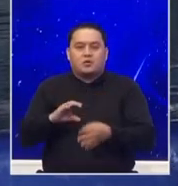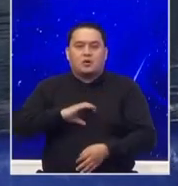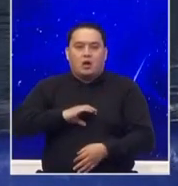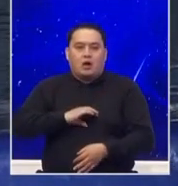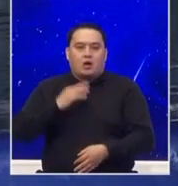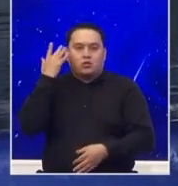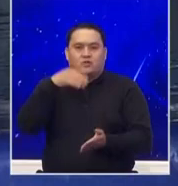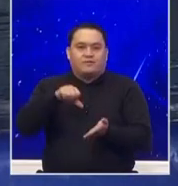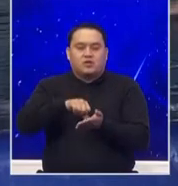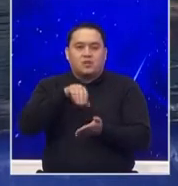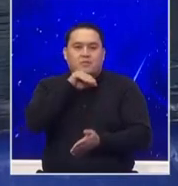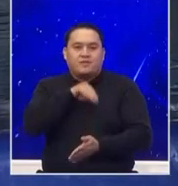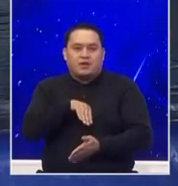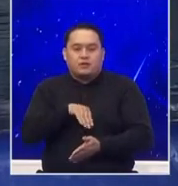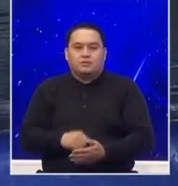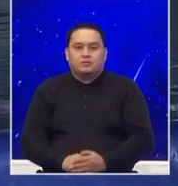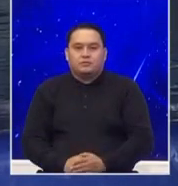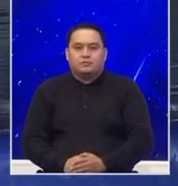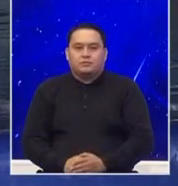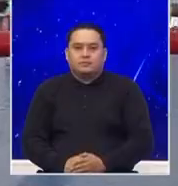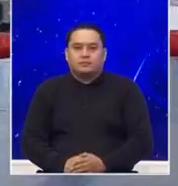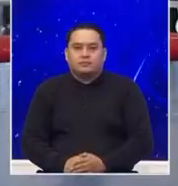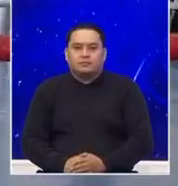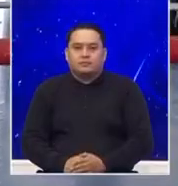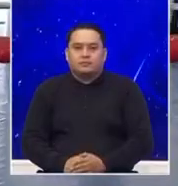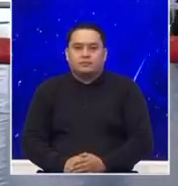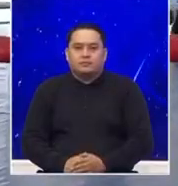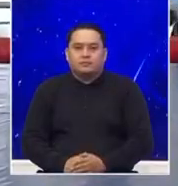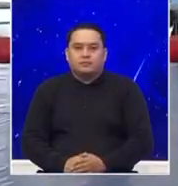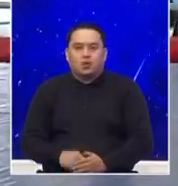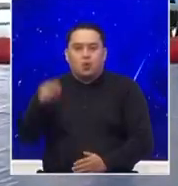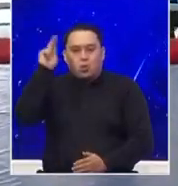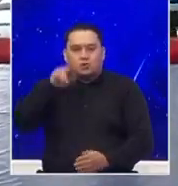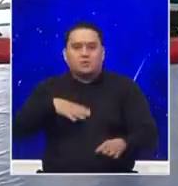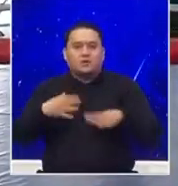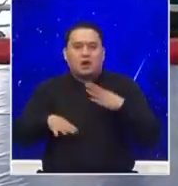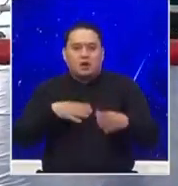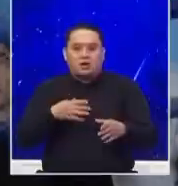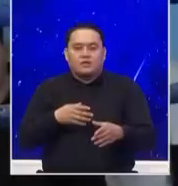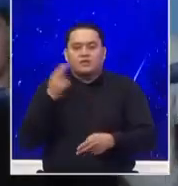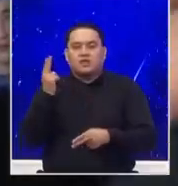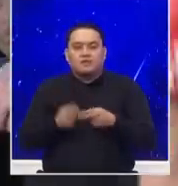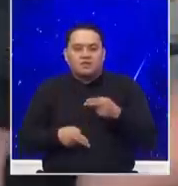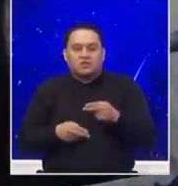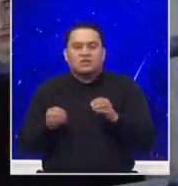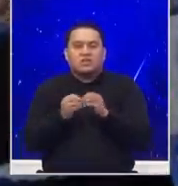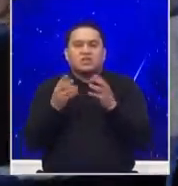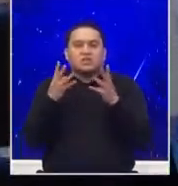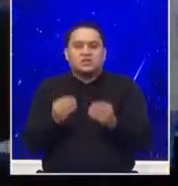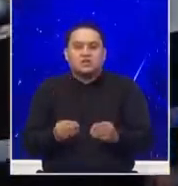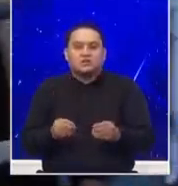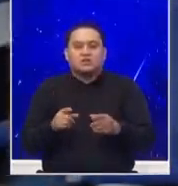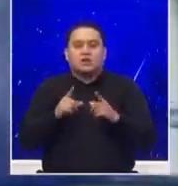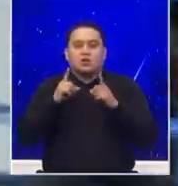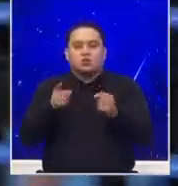дальше уже выступать на профи-ринге, как Геннадий Головкин. Этот учебно-тренировочный сбор – контрольный. Уже через 10 дней все спортсмены